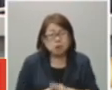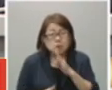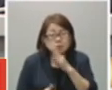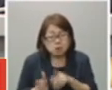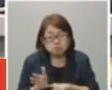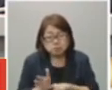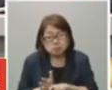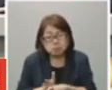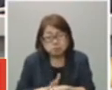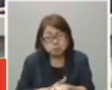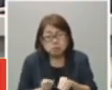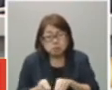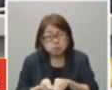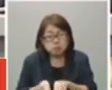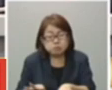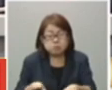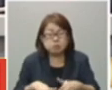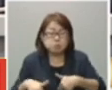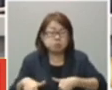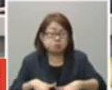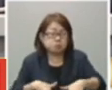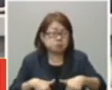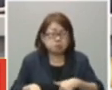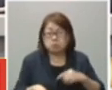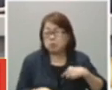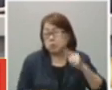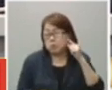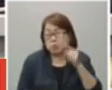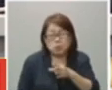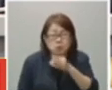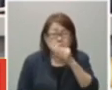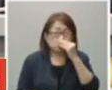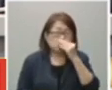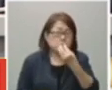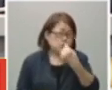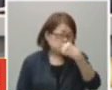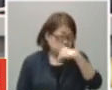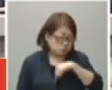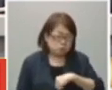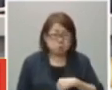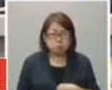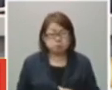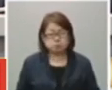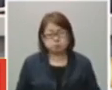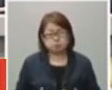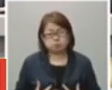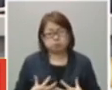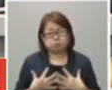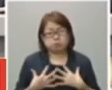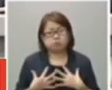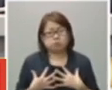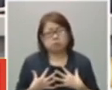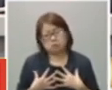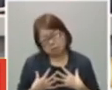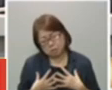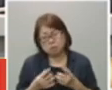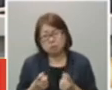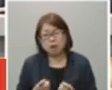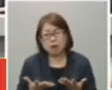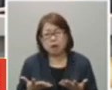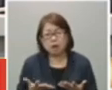กระจายเข้าไปสู่พี่น้องประชาชนแล้วก็ทำให้เขากลายเป็นผู้ติดโรคกลายเป็นพาหะผมไม่อยาก